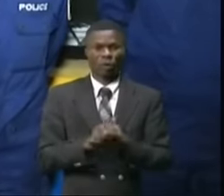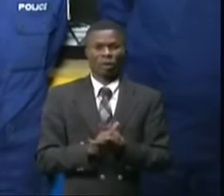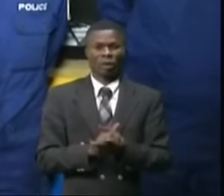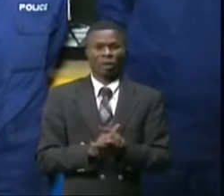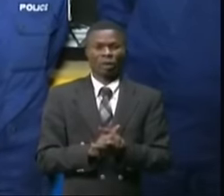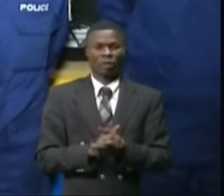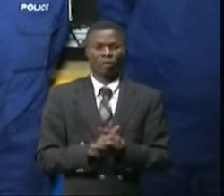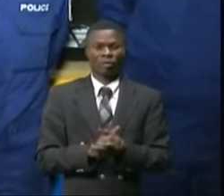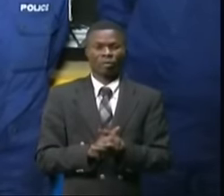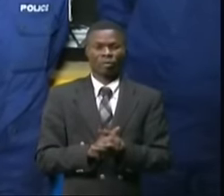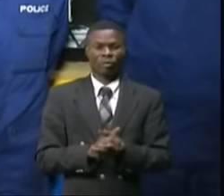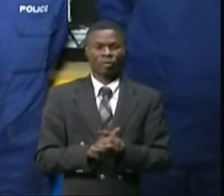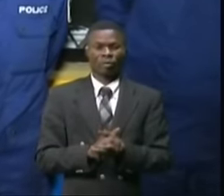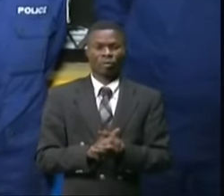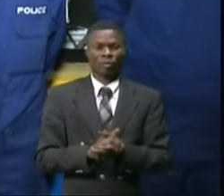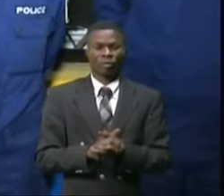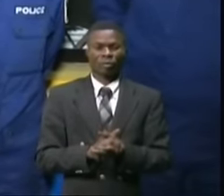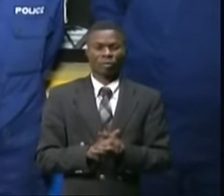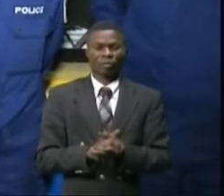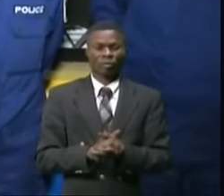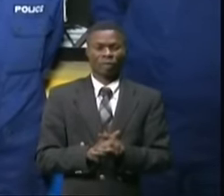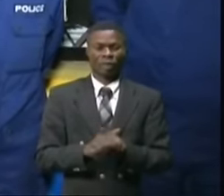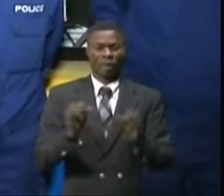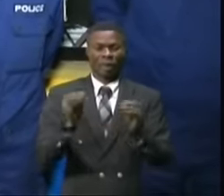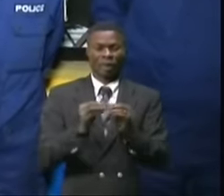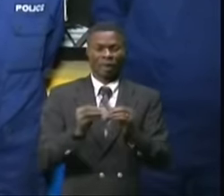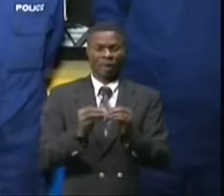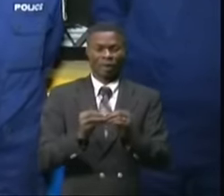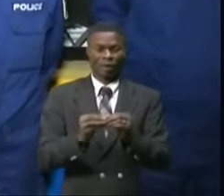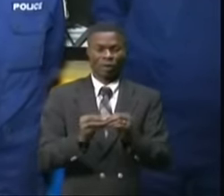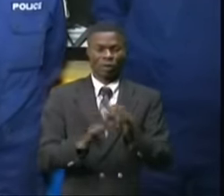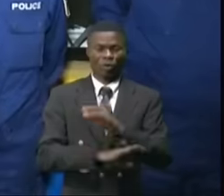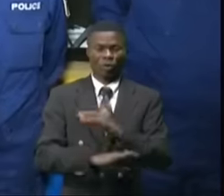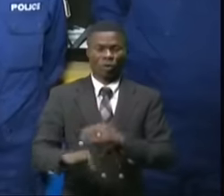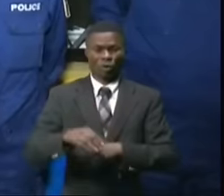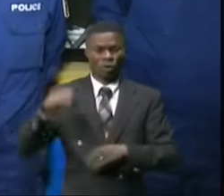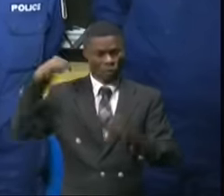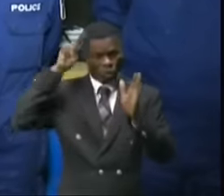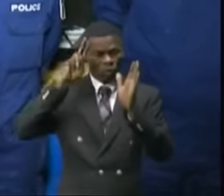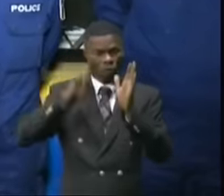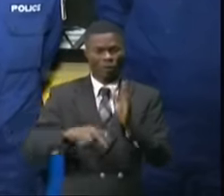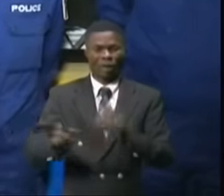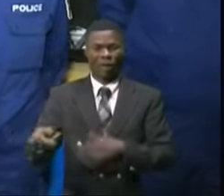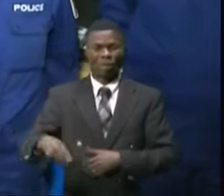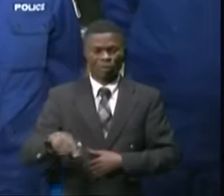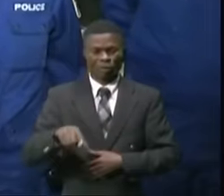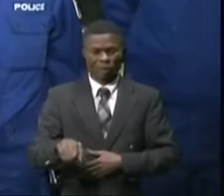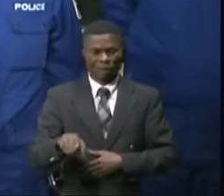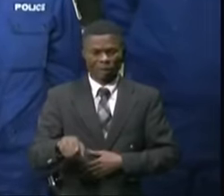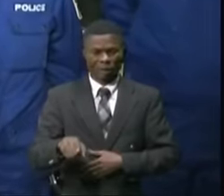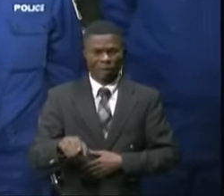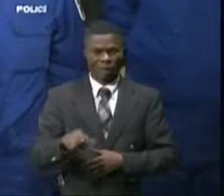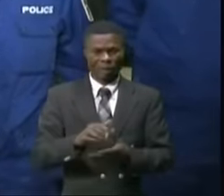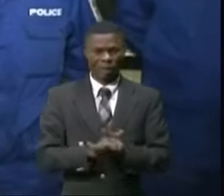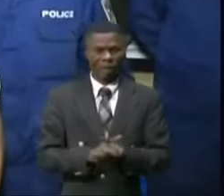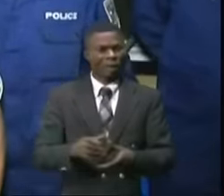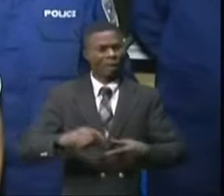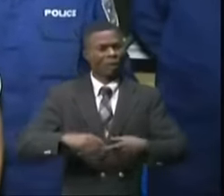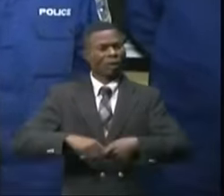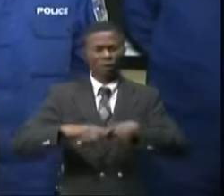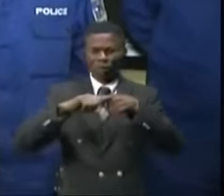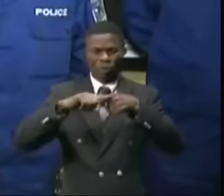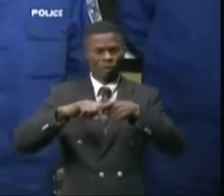Et la dernière, celle du gouverneur de province, il vient